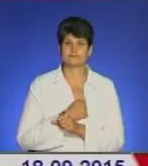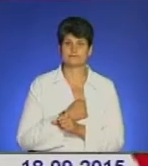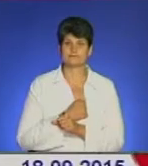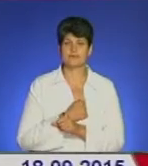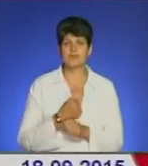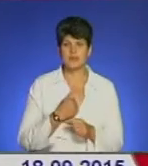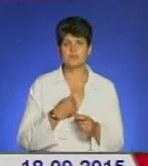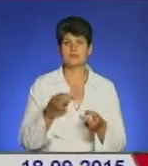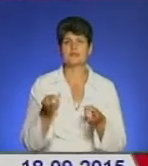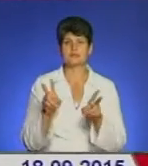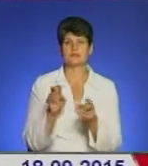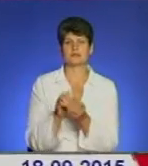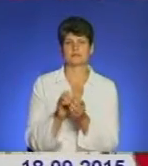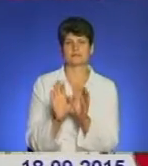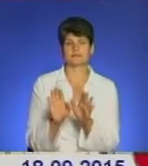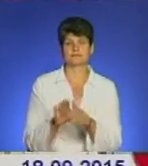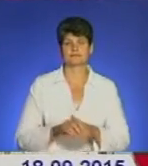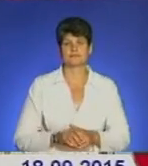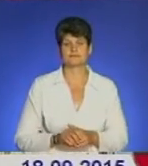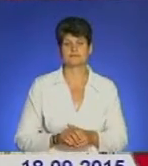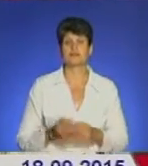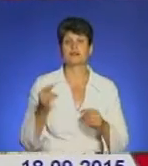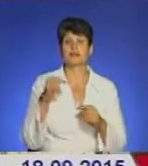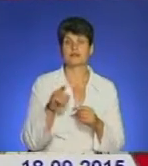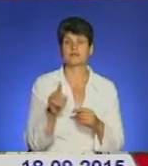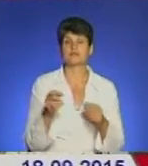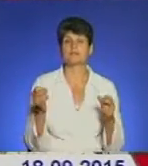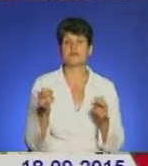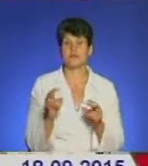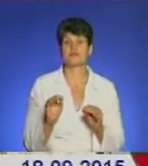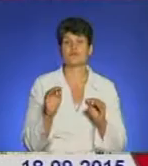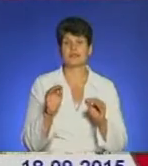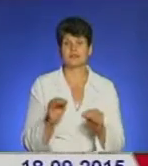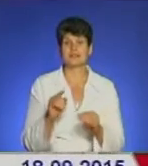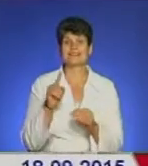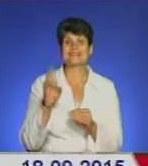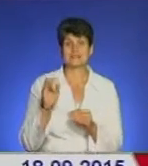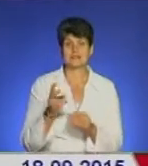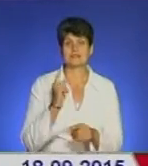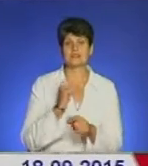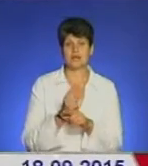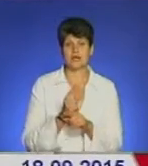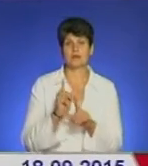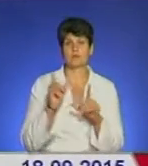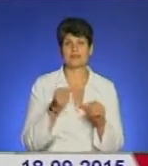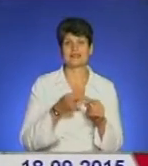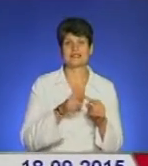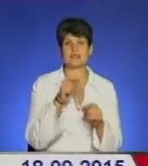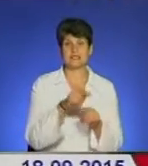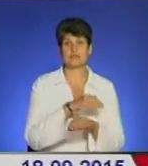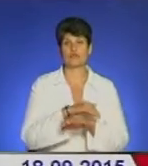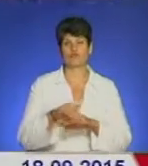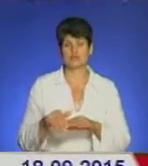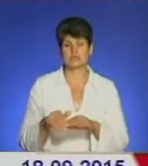Жаль, я би лишила так назавжди. Попри те, що спеціально встановлений знак забороняє проїзд на цій вулиці